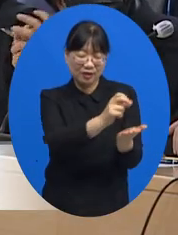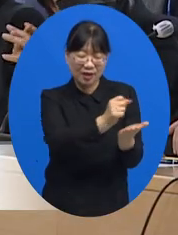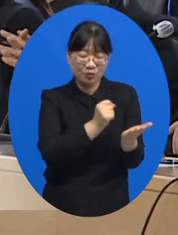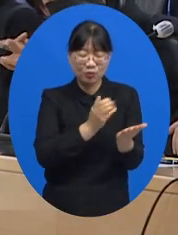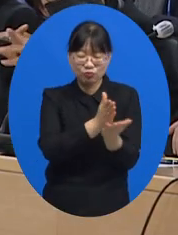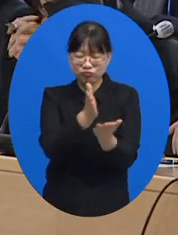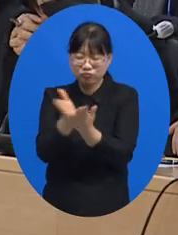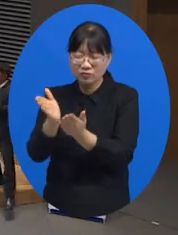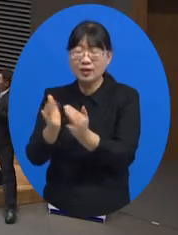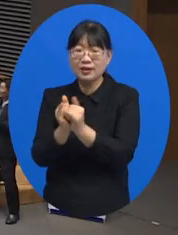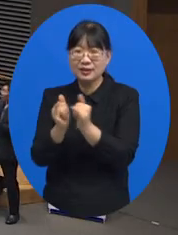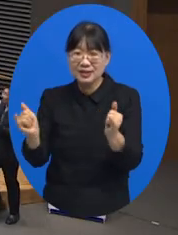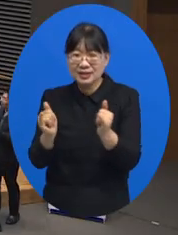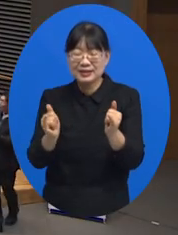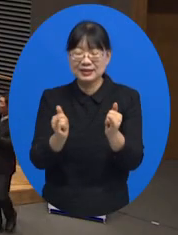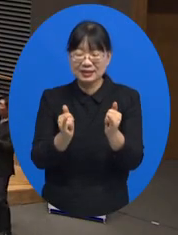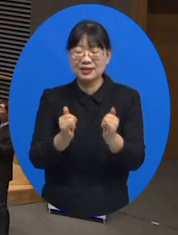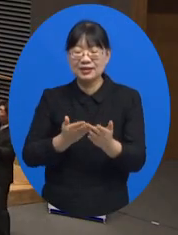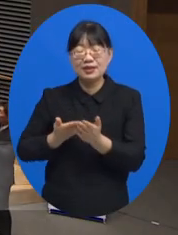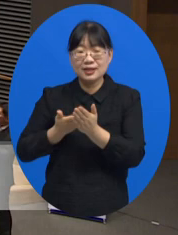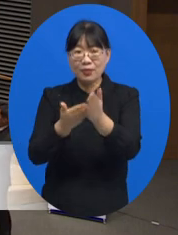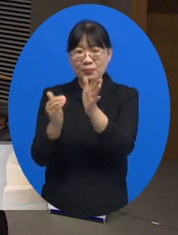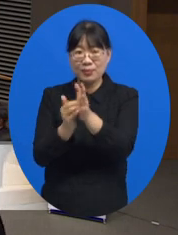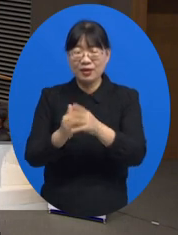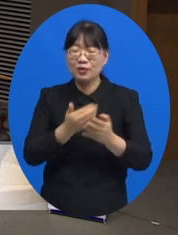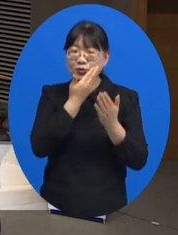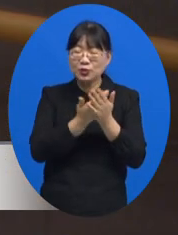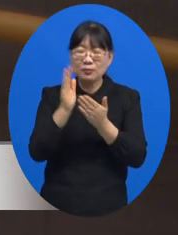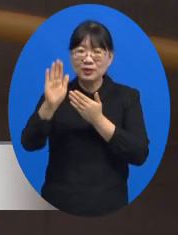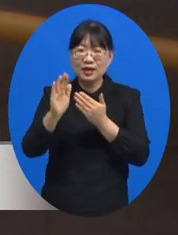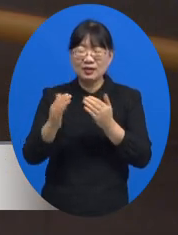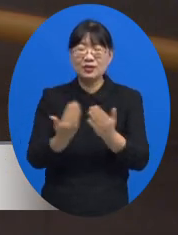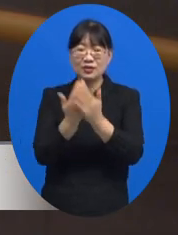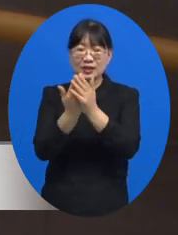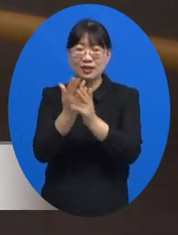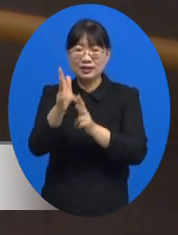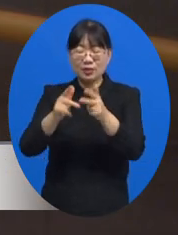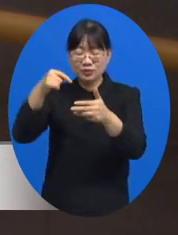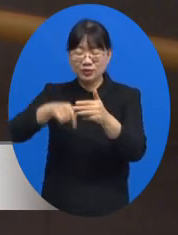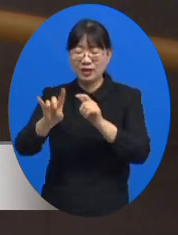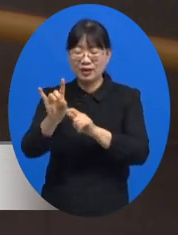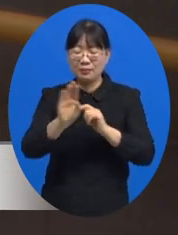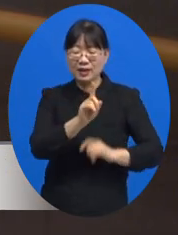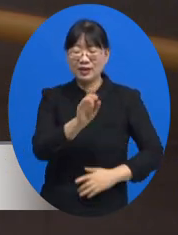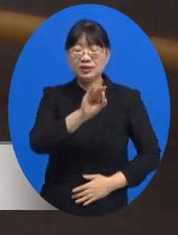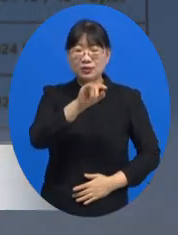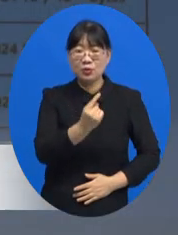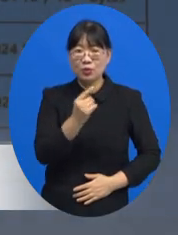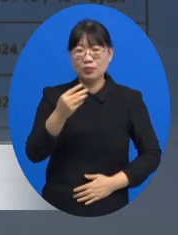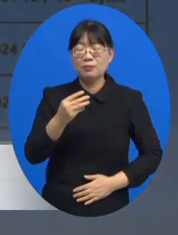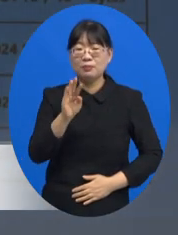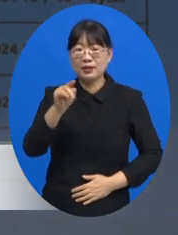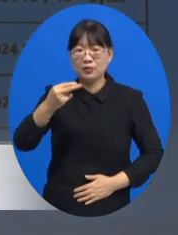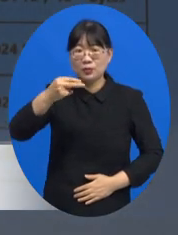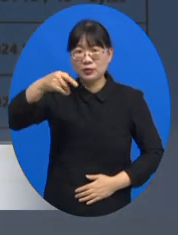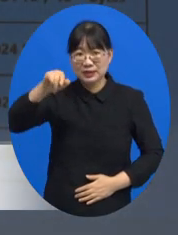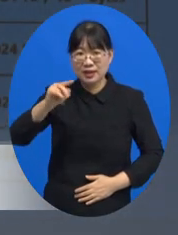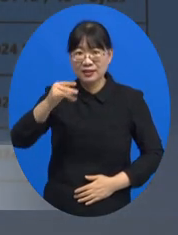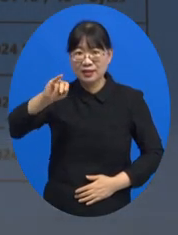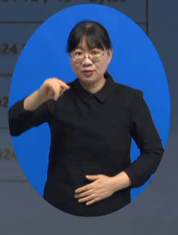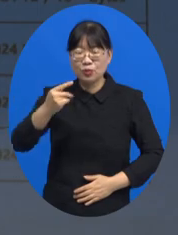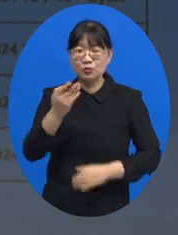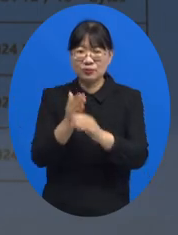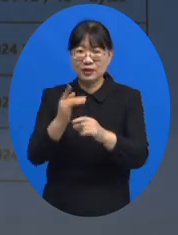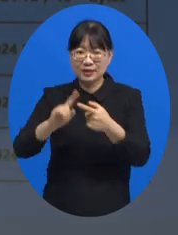아낌없는 제안을 쏟아냈습니다 특히 주요 미래 신성장 사업 중 하나인 바이오와 반도체 탄소중립에 대한 열기가 뜨거웠습니다